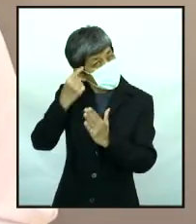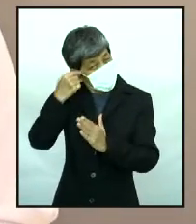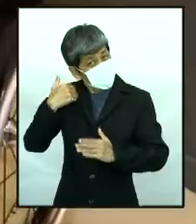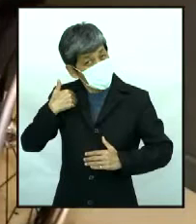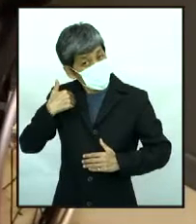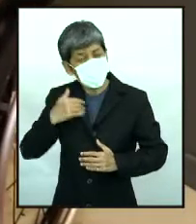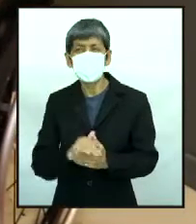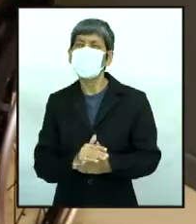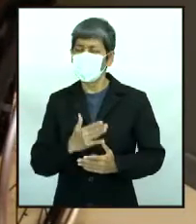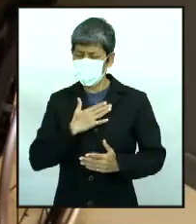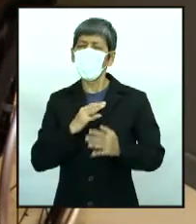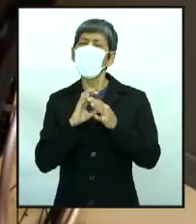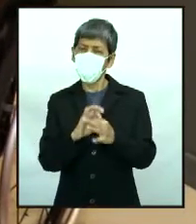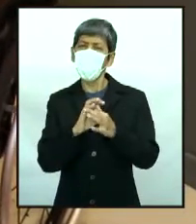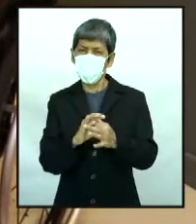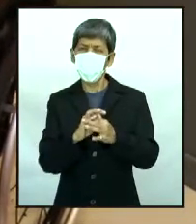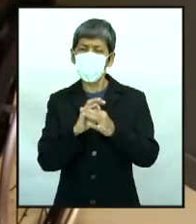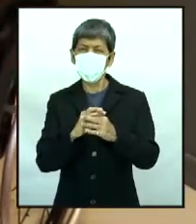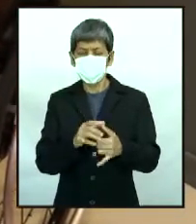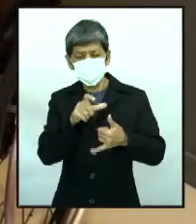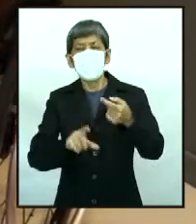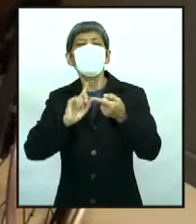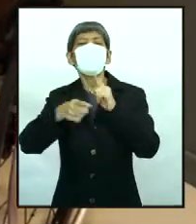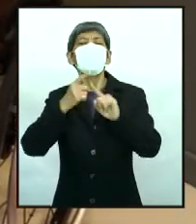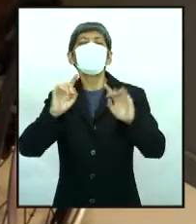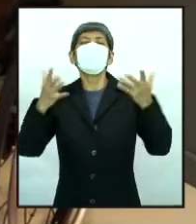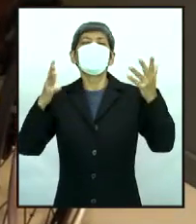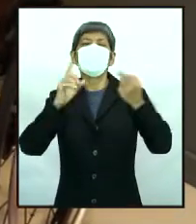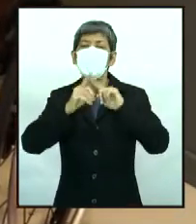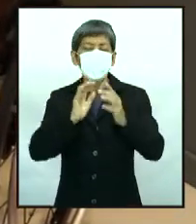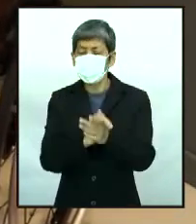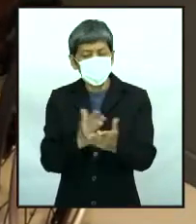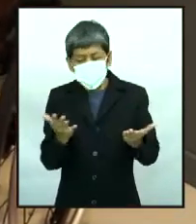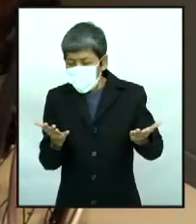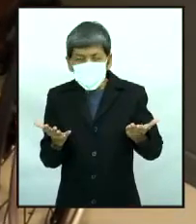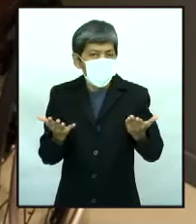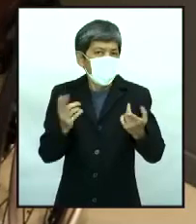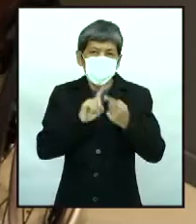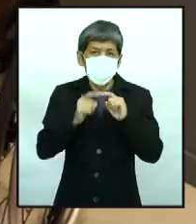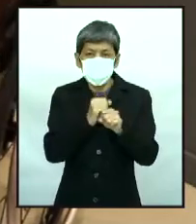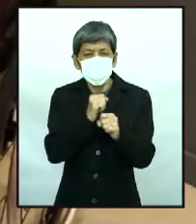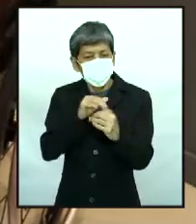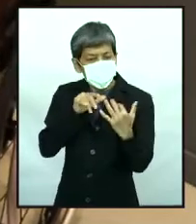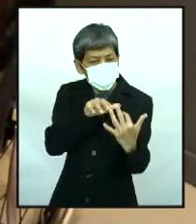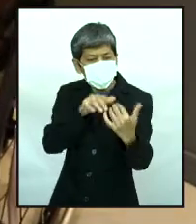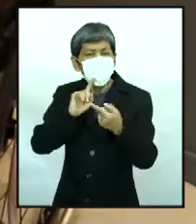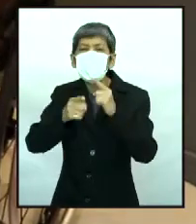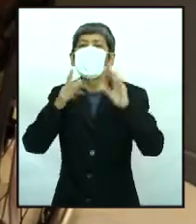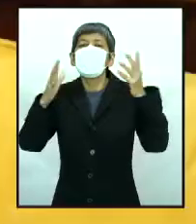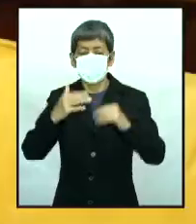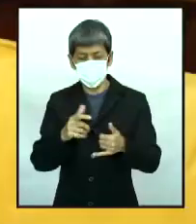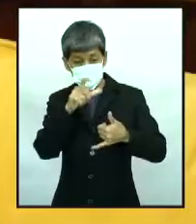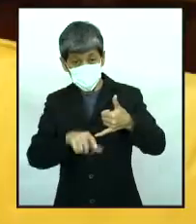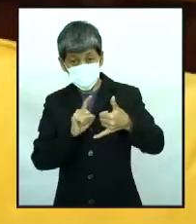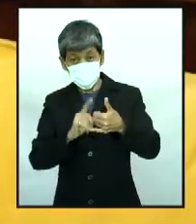ะ ก็ห่วงอย่างเดียวคือเขาไม่มีความไม่มีเพื่อนก็คือเขาจะไม่ได้แบบมีการสื่อสารกับเพื่อนเพราะว่าความที่เขา